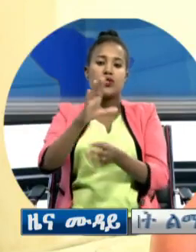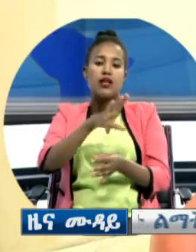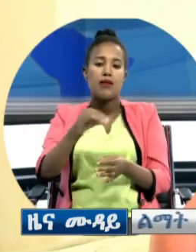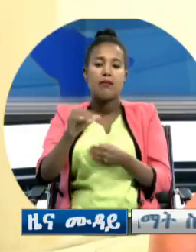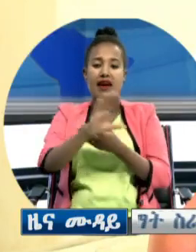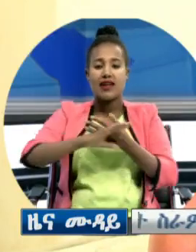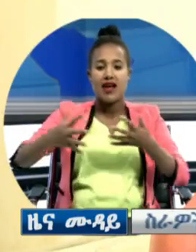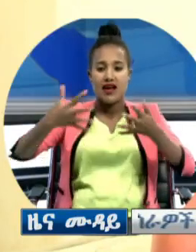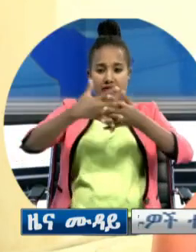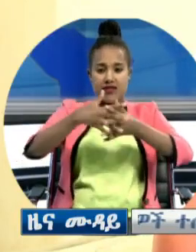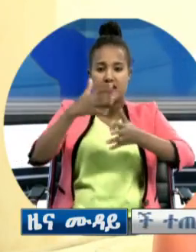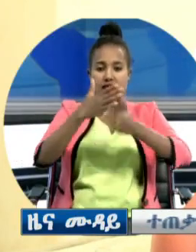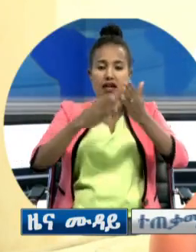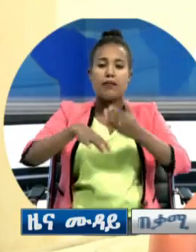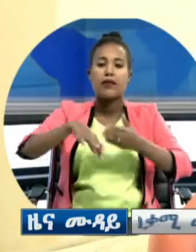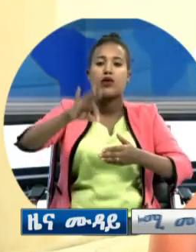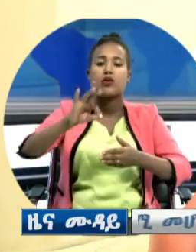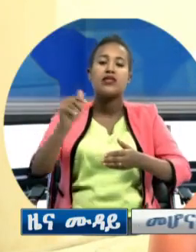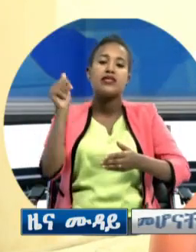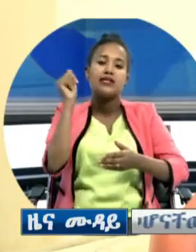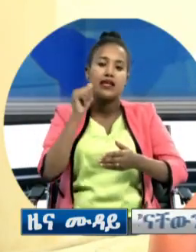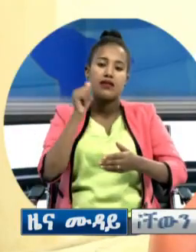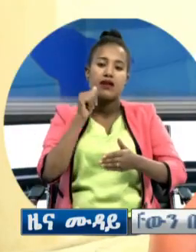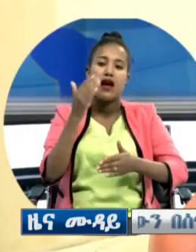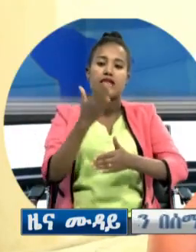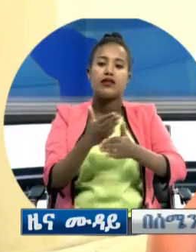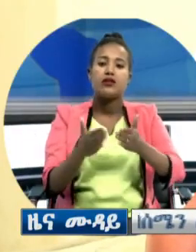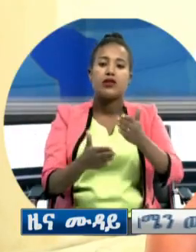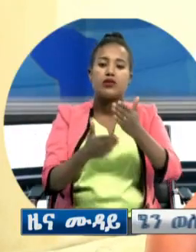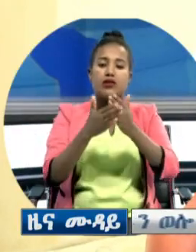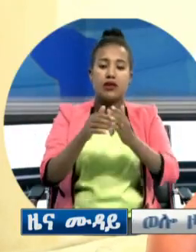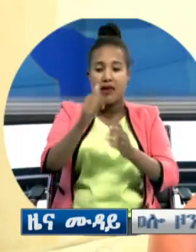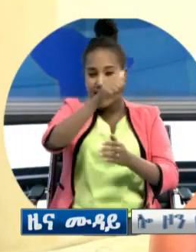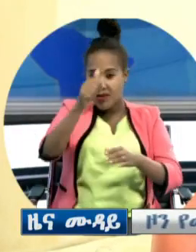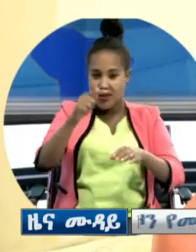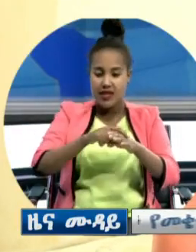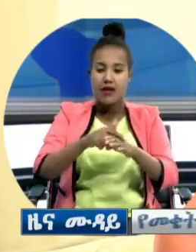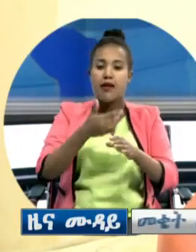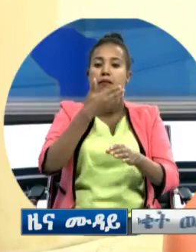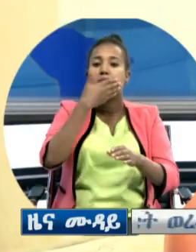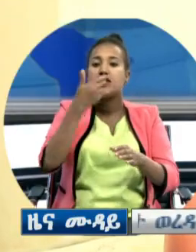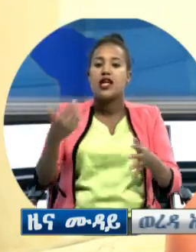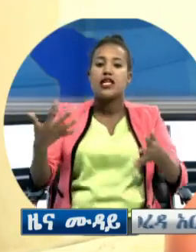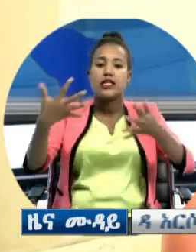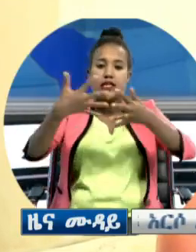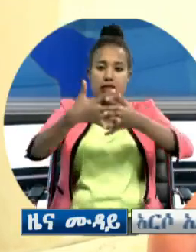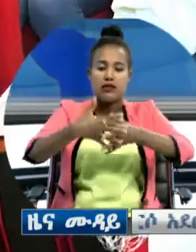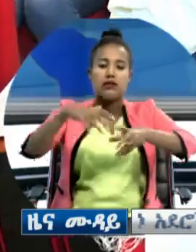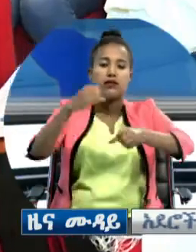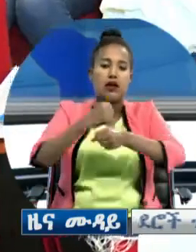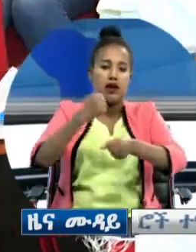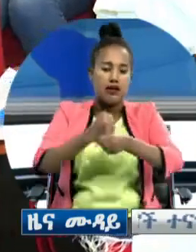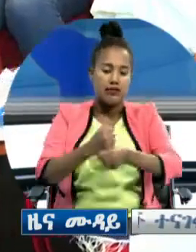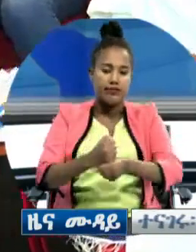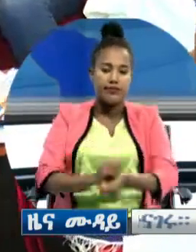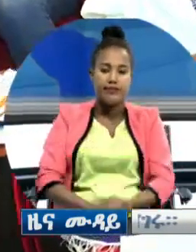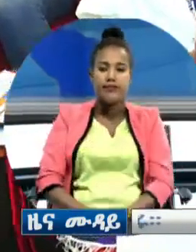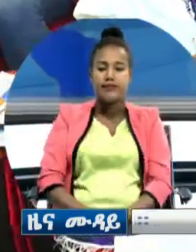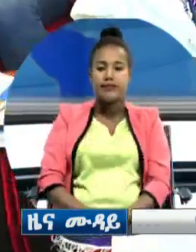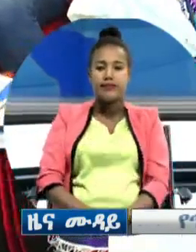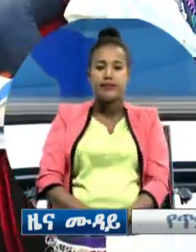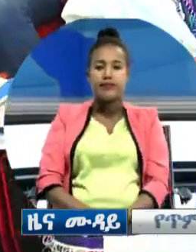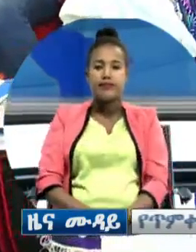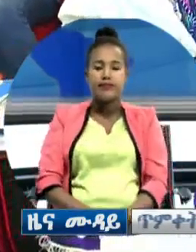በሀገር አቀፍ ደረጃ ከሚገኙ ሴት አደረጃጀቶች ከመጪውም ጊዜ በተሻለ ቅንጅት እንሰራለን።